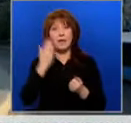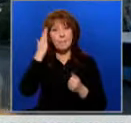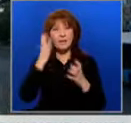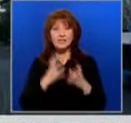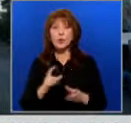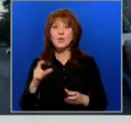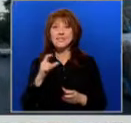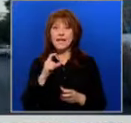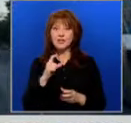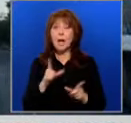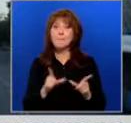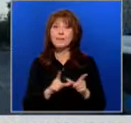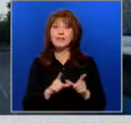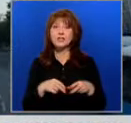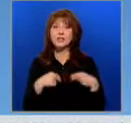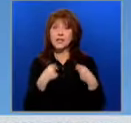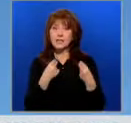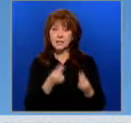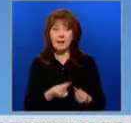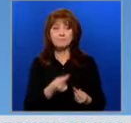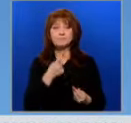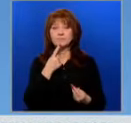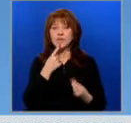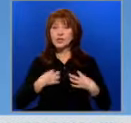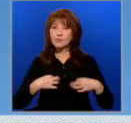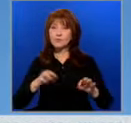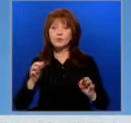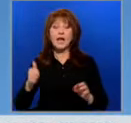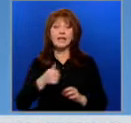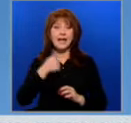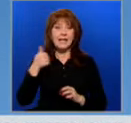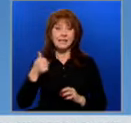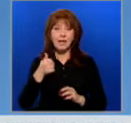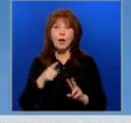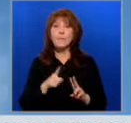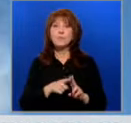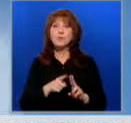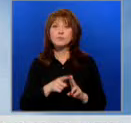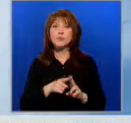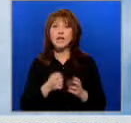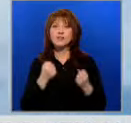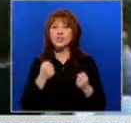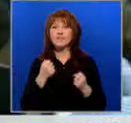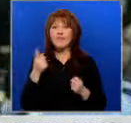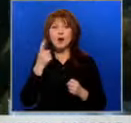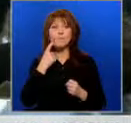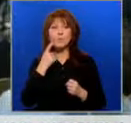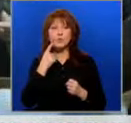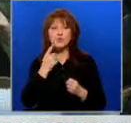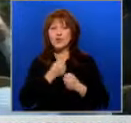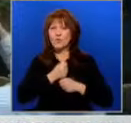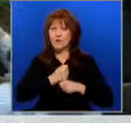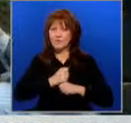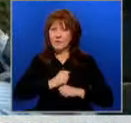В замяна Мадрид ще даде амнистия на лидерите на сепаратистите. Пучдемон от години живее в изгнание в Брюксел, след като му беше